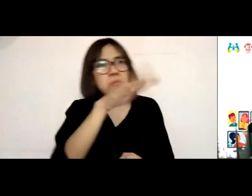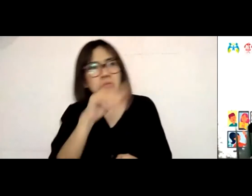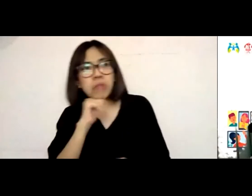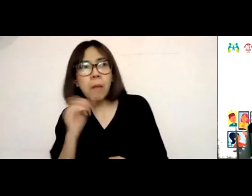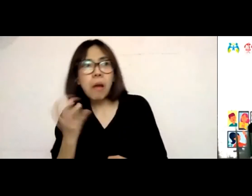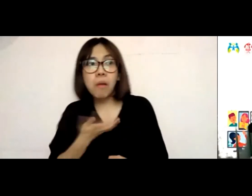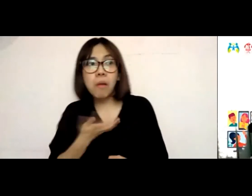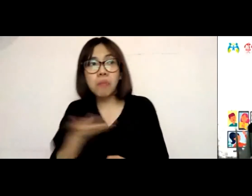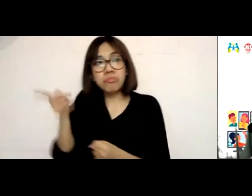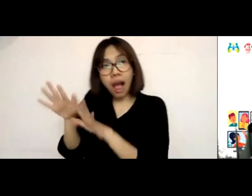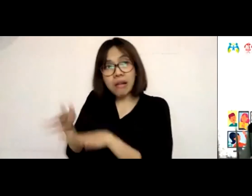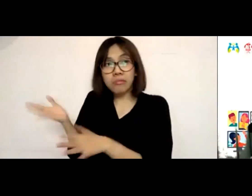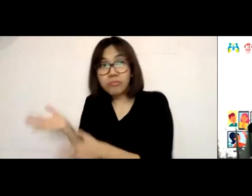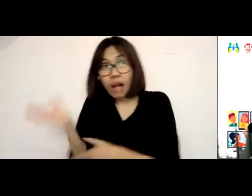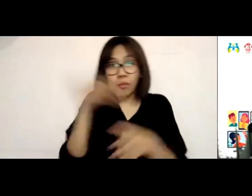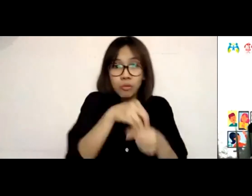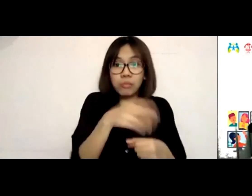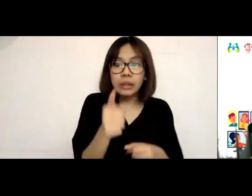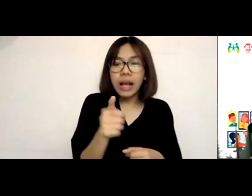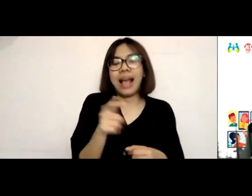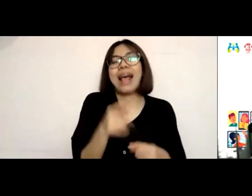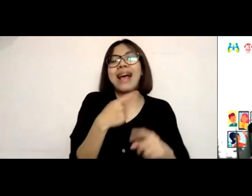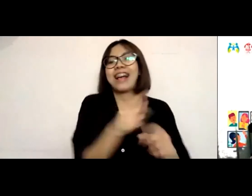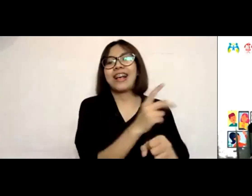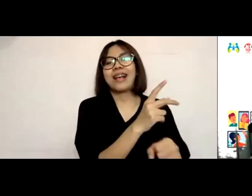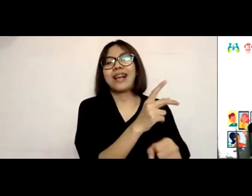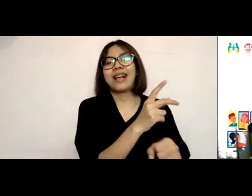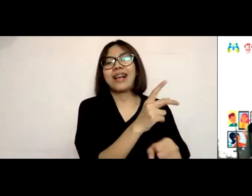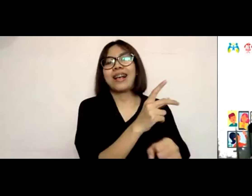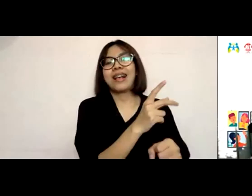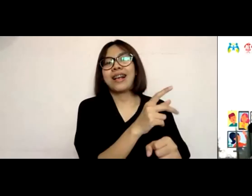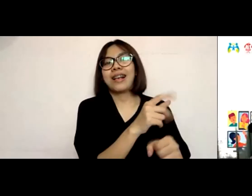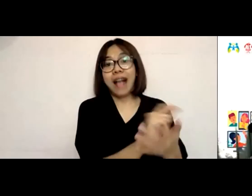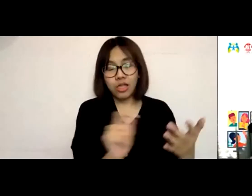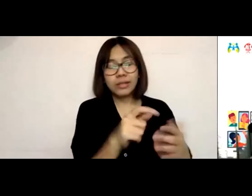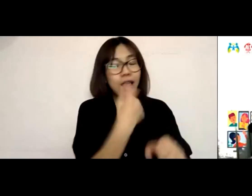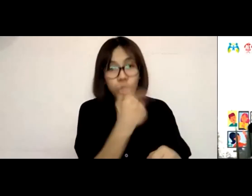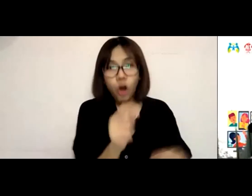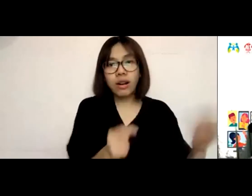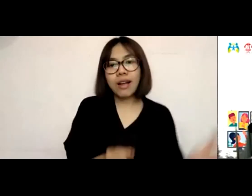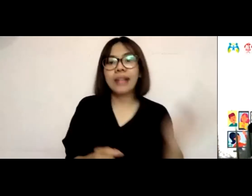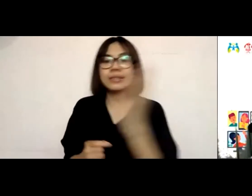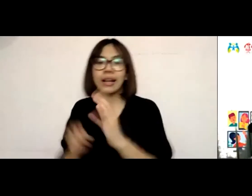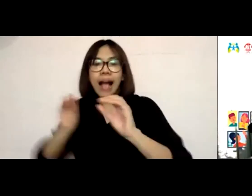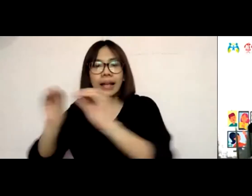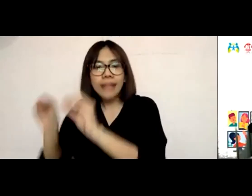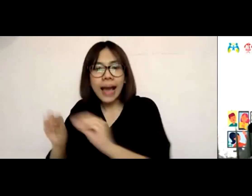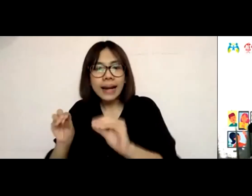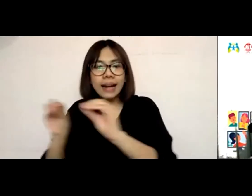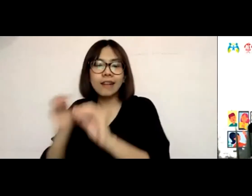memberikan tambahan ilmu pengetahuan dan soft skill baik kepada guru dan juga kepada